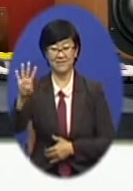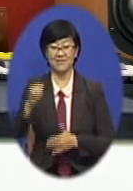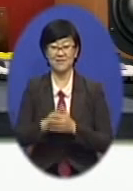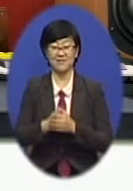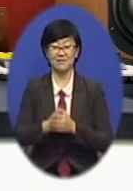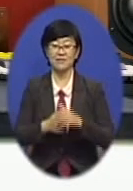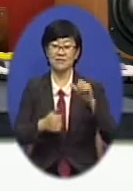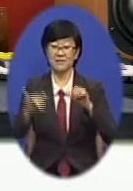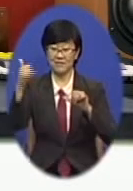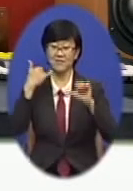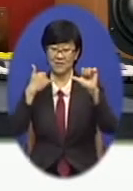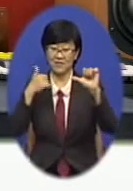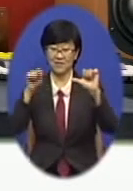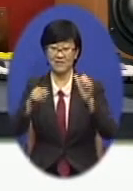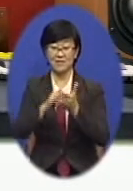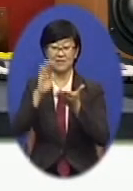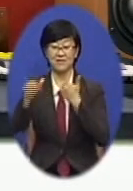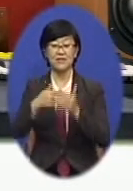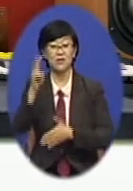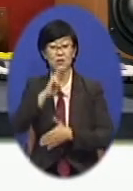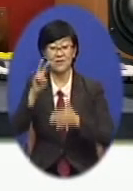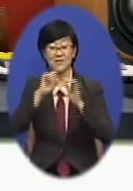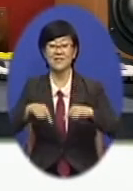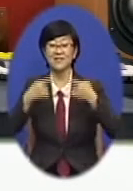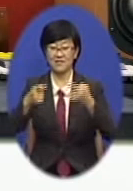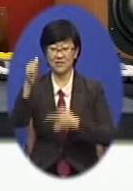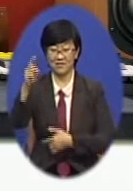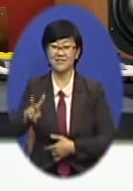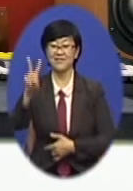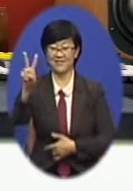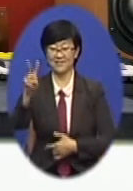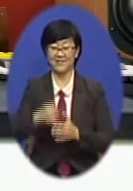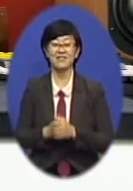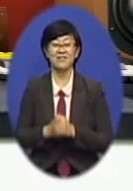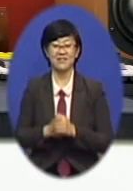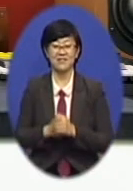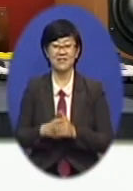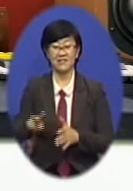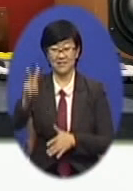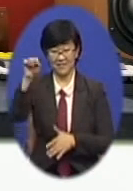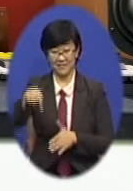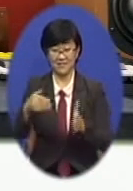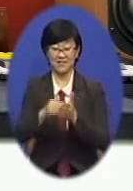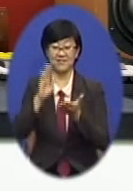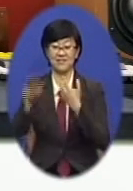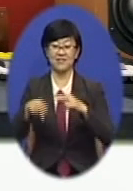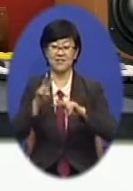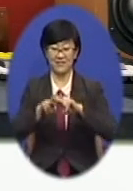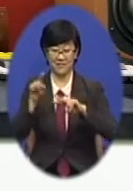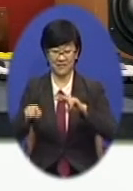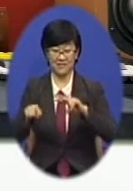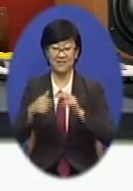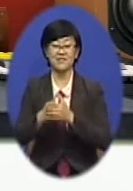060-608-1004 5번에 오셔서 지금 노래를 하실 분은 2번입니다. 자, 2번을 누르시고